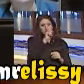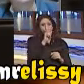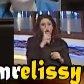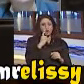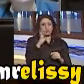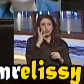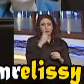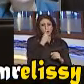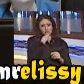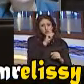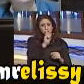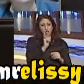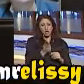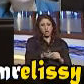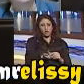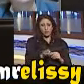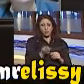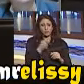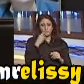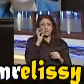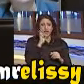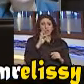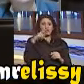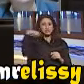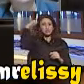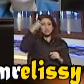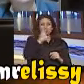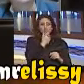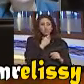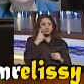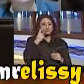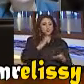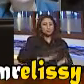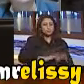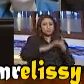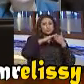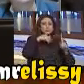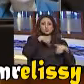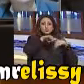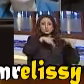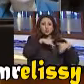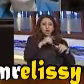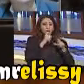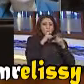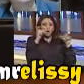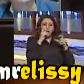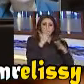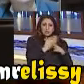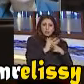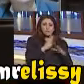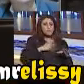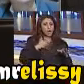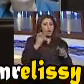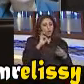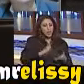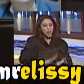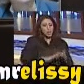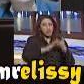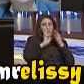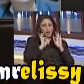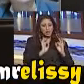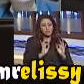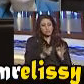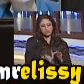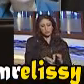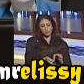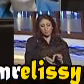بس أنا عايزهم يقربوا من الناس شوية، يقربوا من الشارع شوية ويشوفوا ويراقبوا، وإحنا معاهم والله إذا